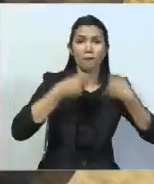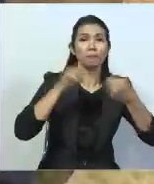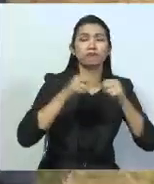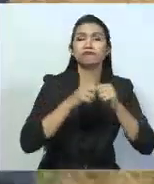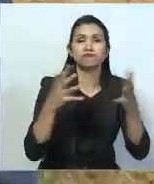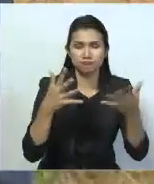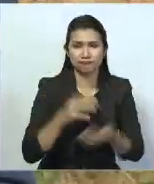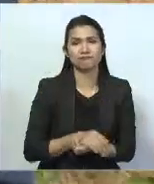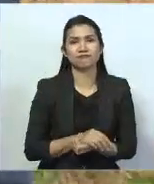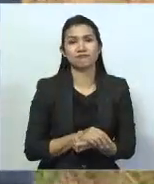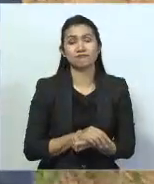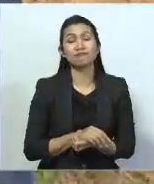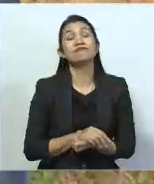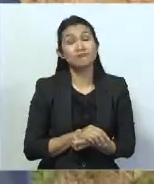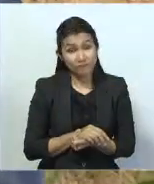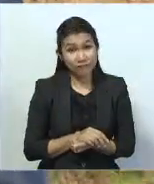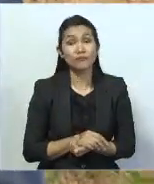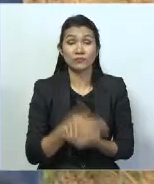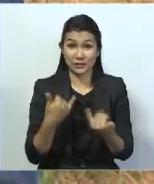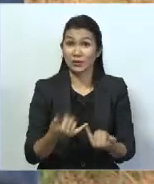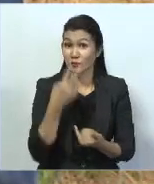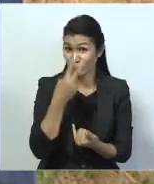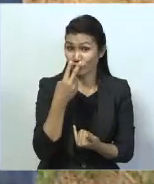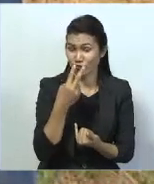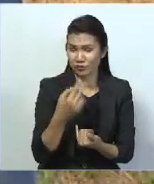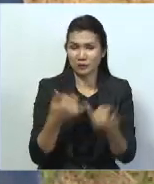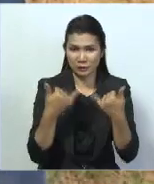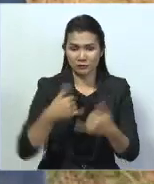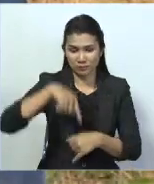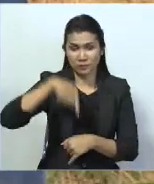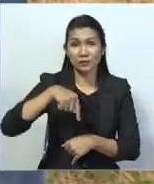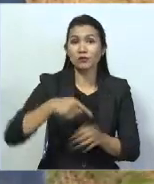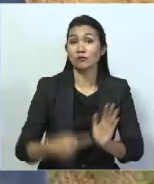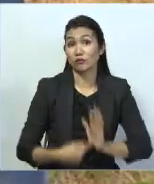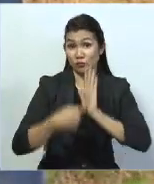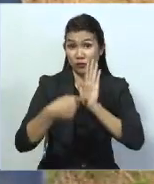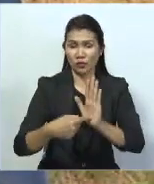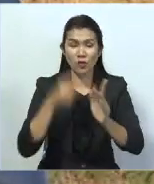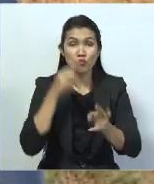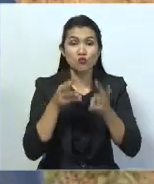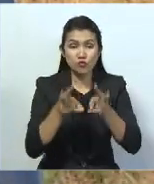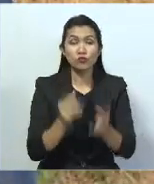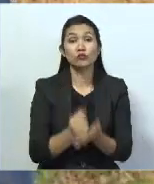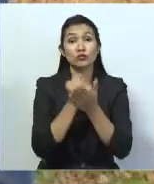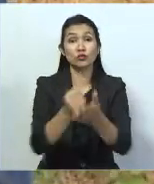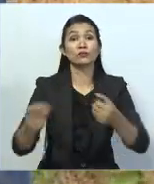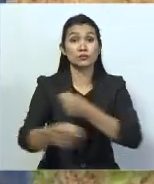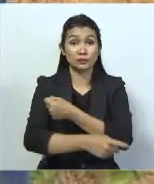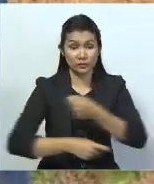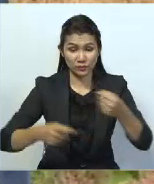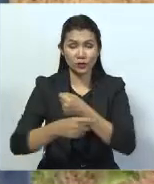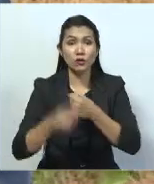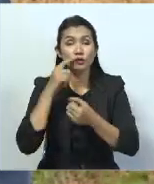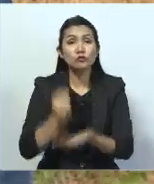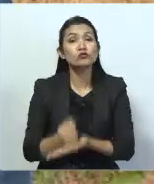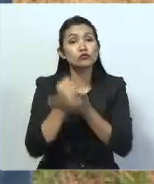อะไร คุณผู้ชมและผู้ประกาศทั้งสองท่านคะที่นี่ก็ถือว่าเป็นพื้นที่นำร่องนะคะของมาตรการช่วยเหลือเกษตรกรในด้านของการลดต้น